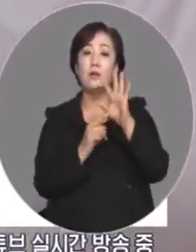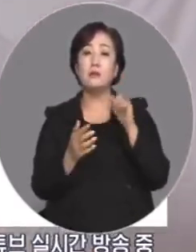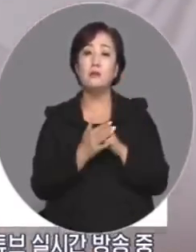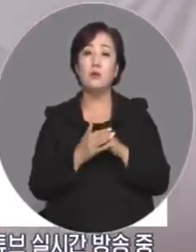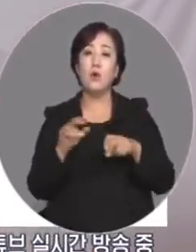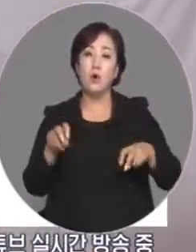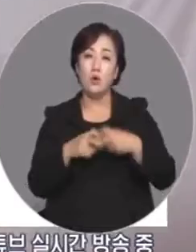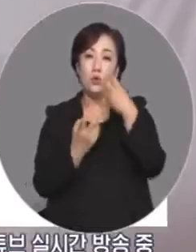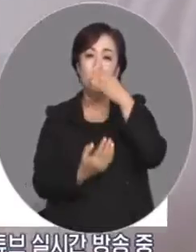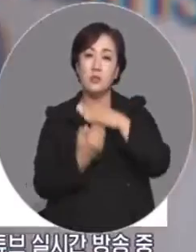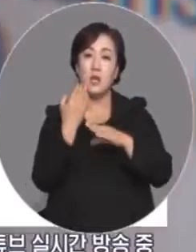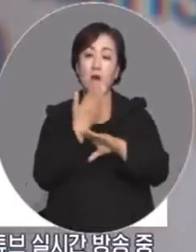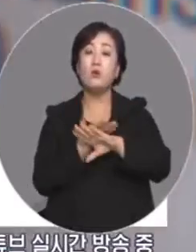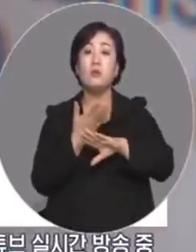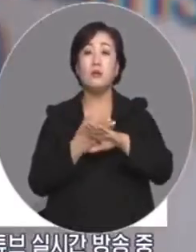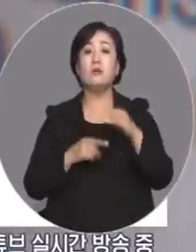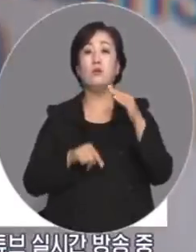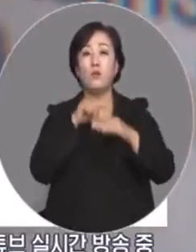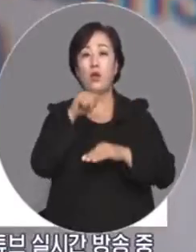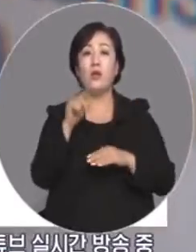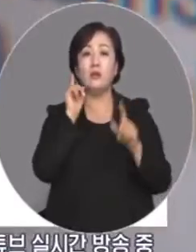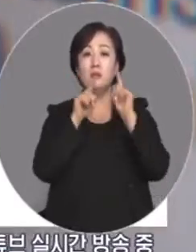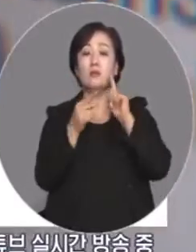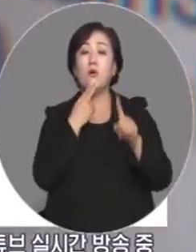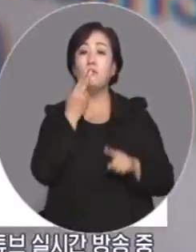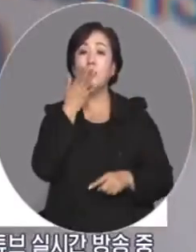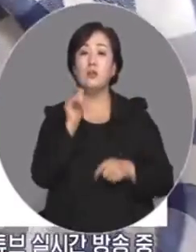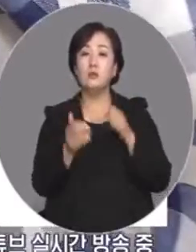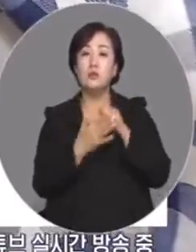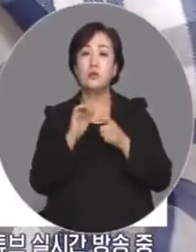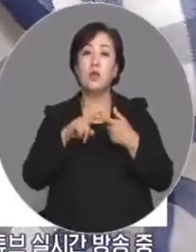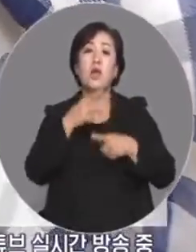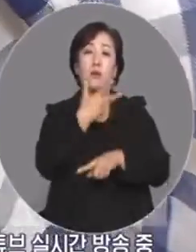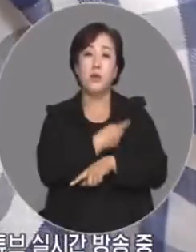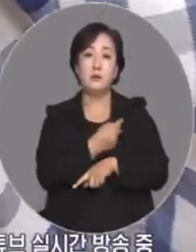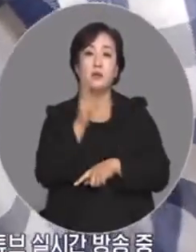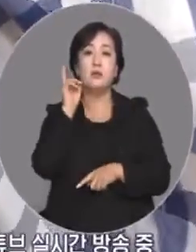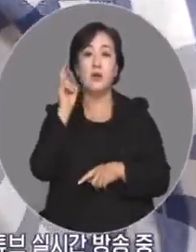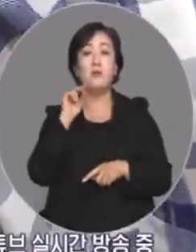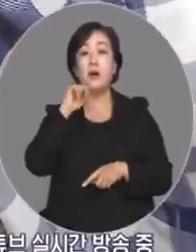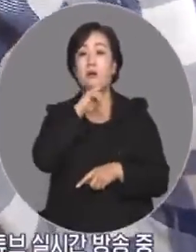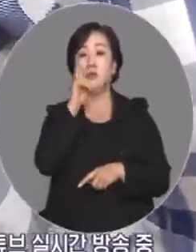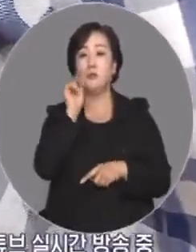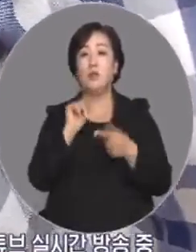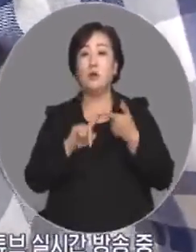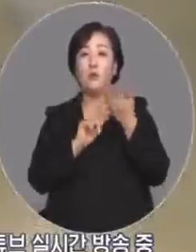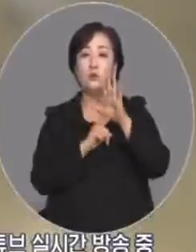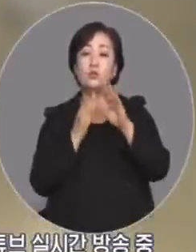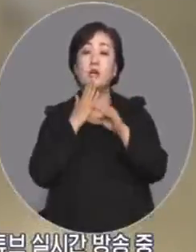교통사고 등 다른 외상이 없었던 만큼 백신 부작용이 의심된다 고 주장했습니다